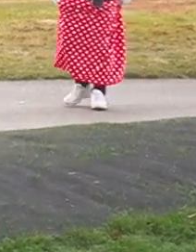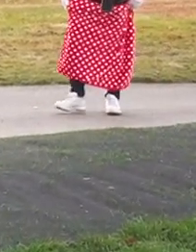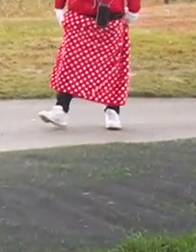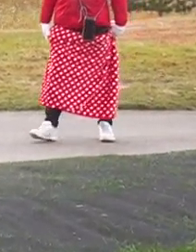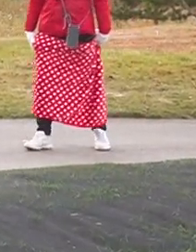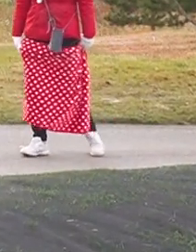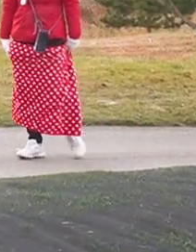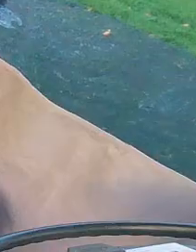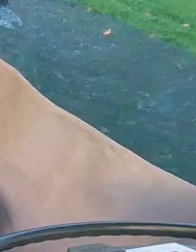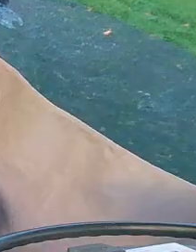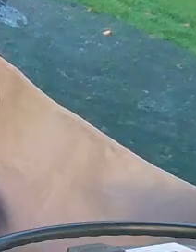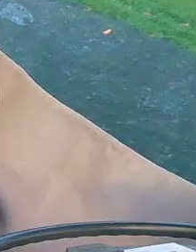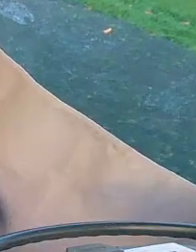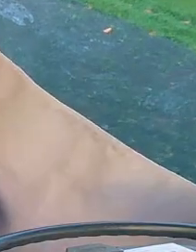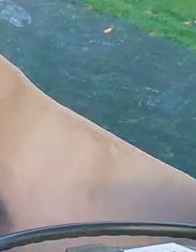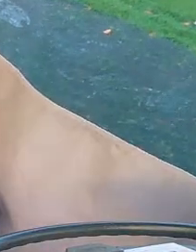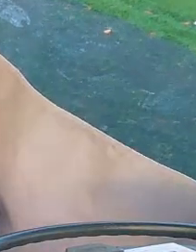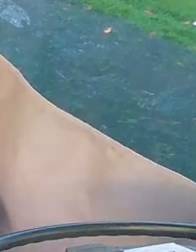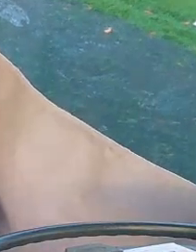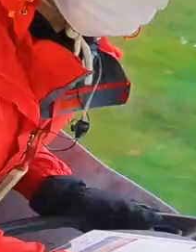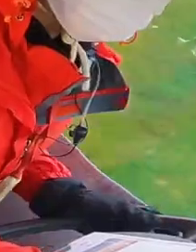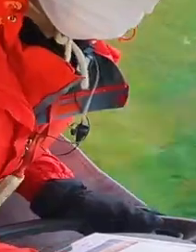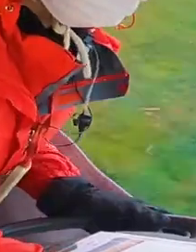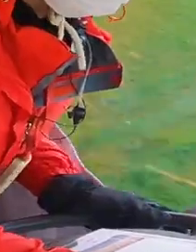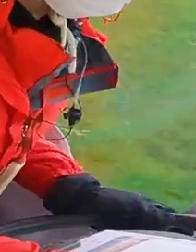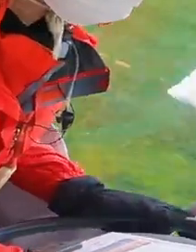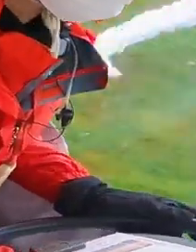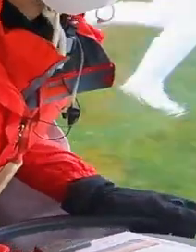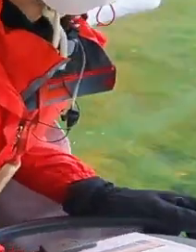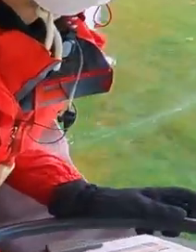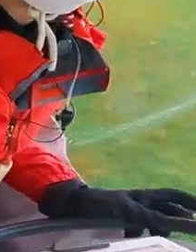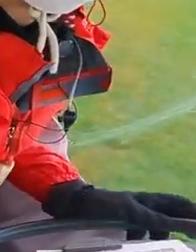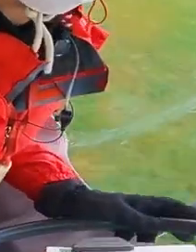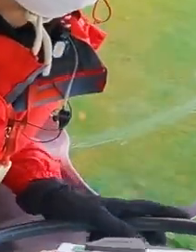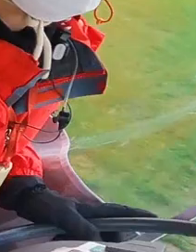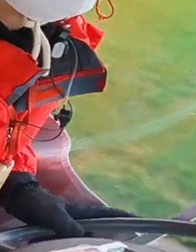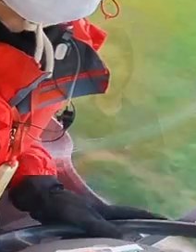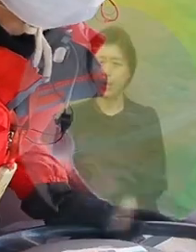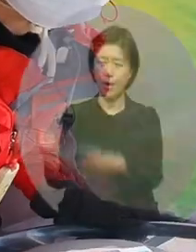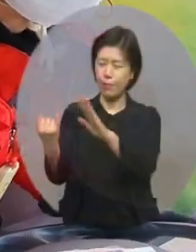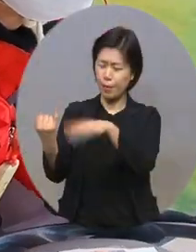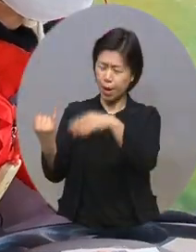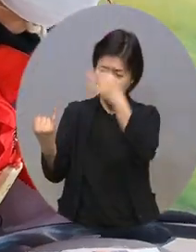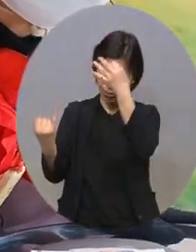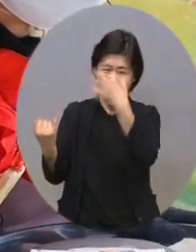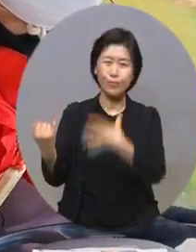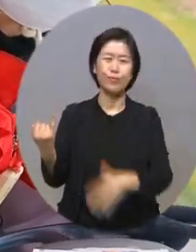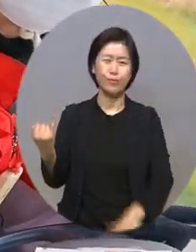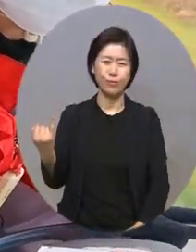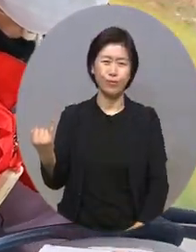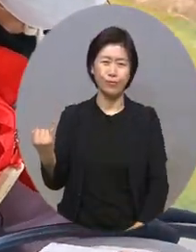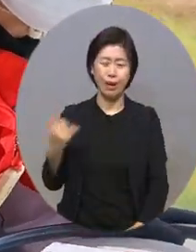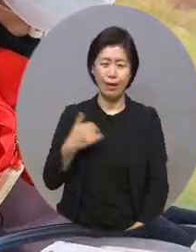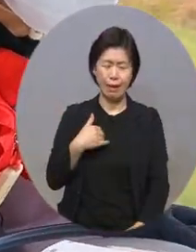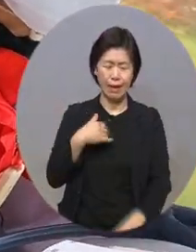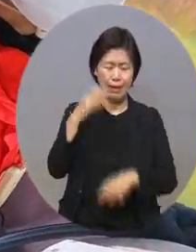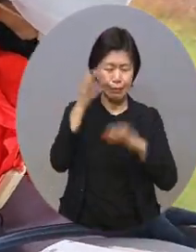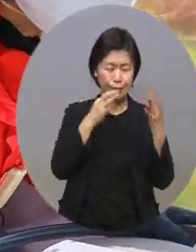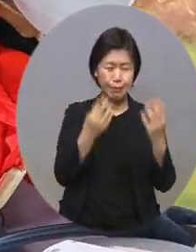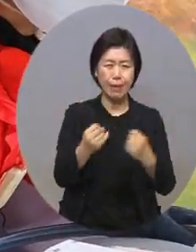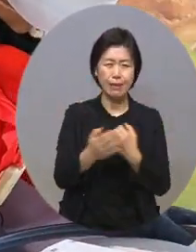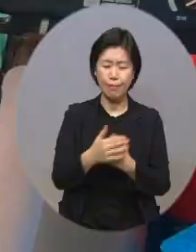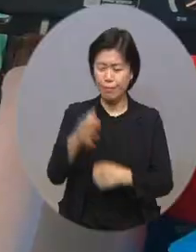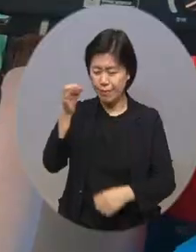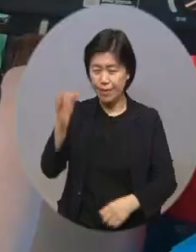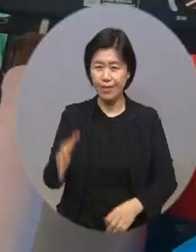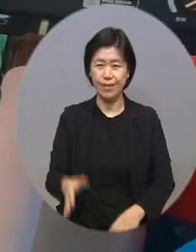괜히 우측봤네. 괜히 우측봤어. 미안해요, 하연아님. 잘 못 쳐서. 아 뭐야,